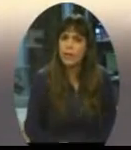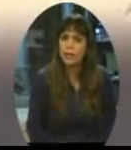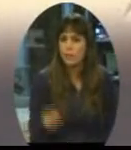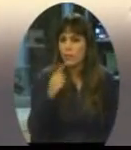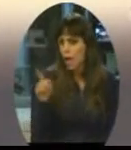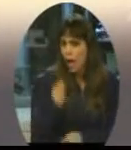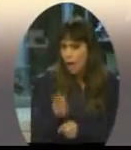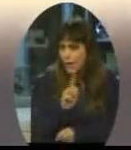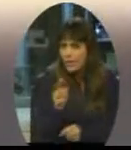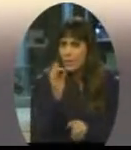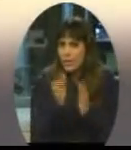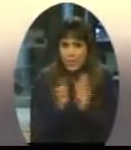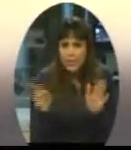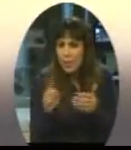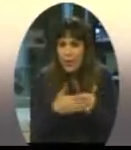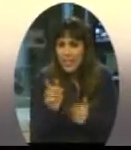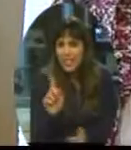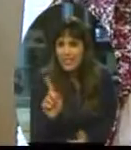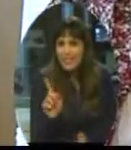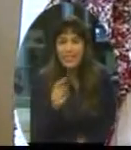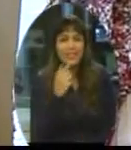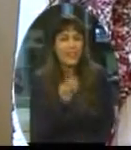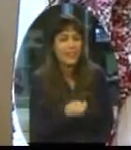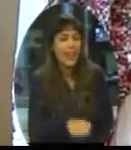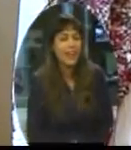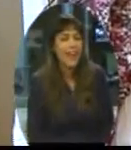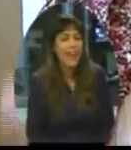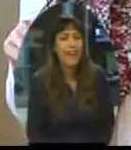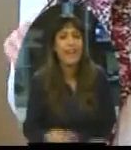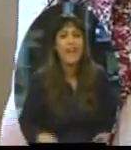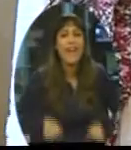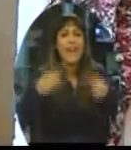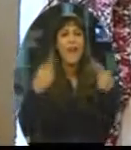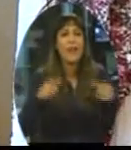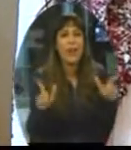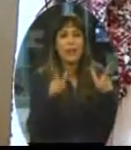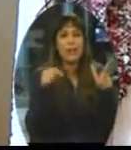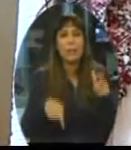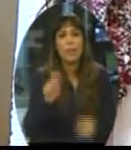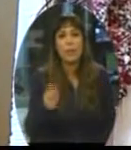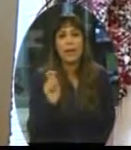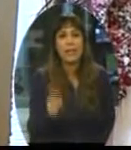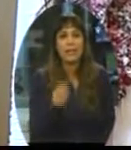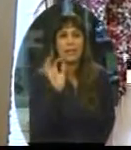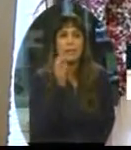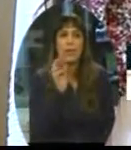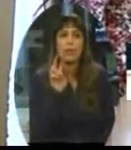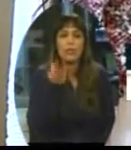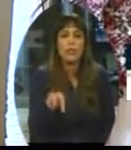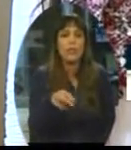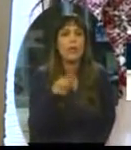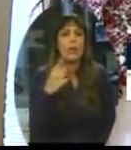בגיל 17. אז וחלילה. לאורך כל היום החגיגי הזה כאן בכנסת, בני הנוער לקחו חלק חשוב